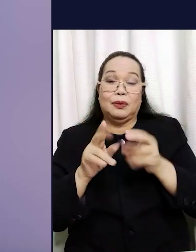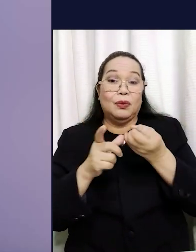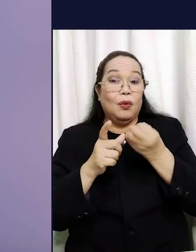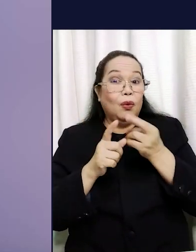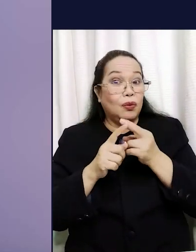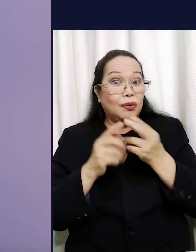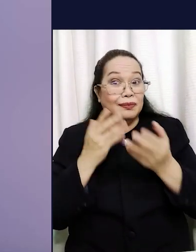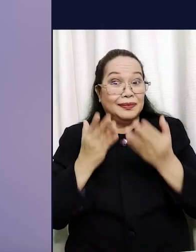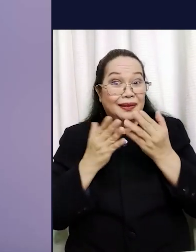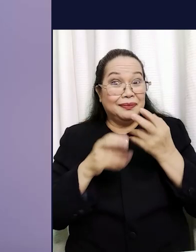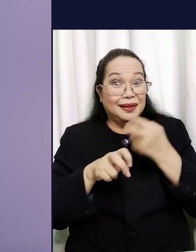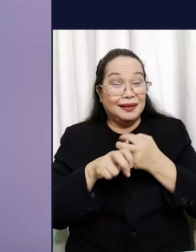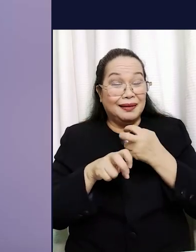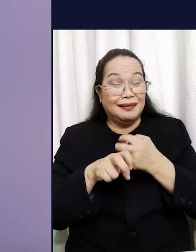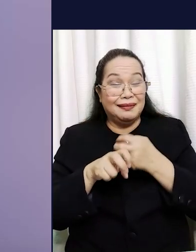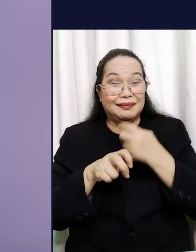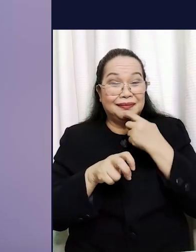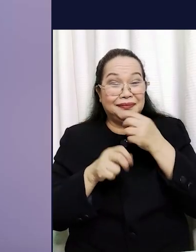Yung piniem mo lang,